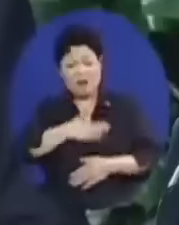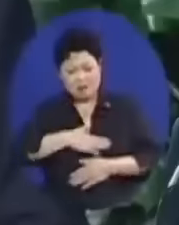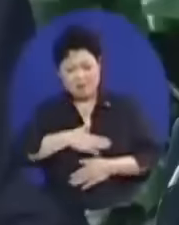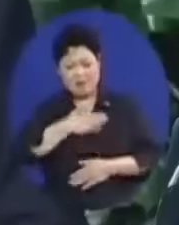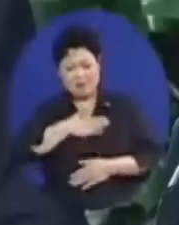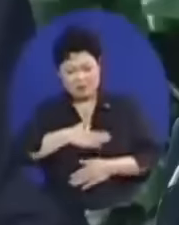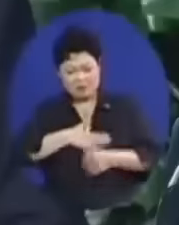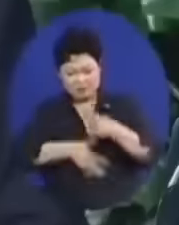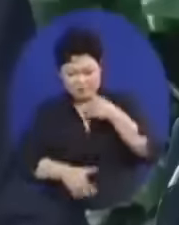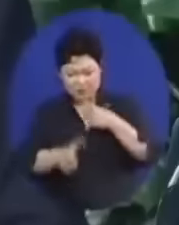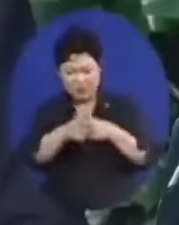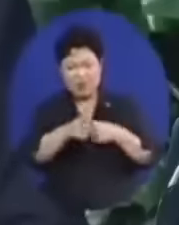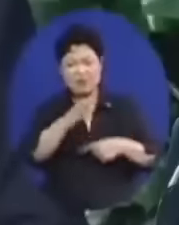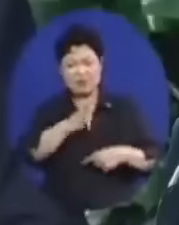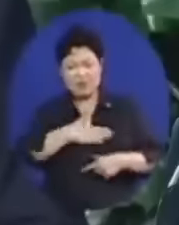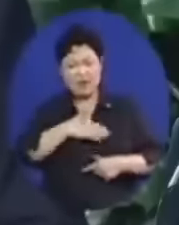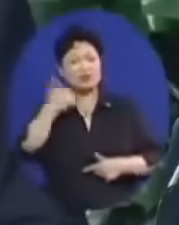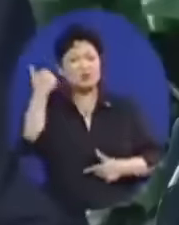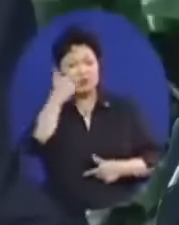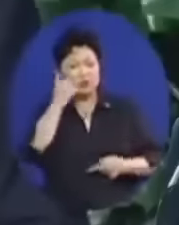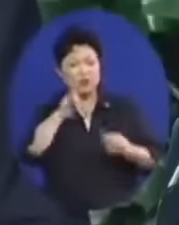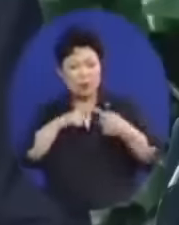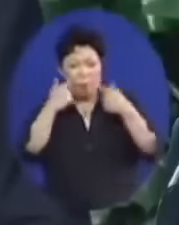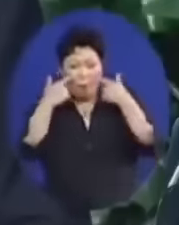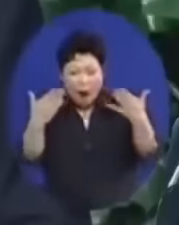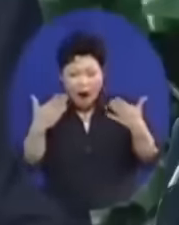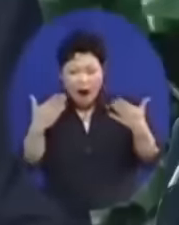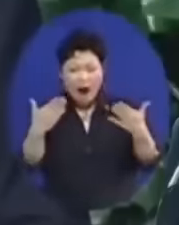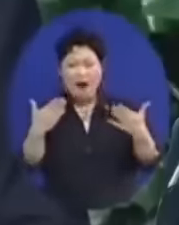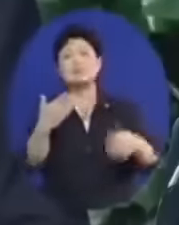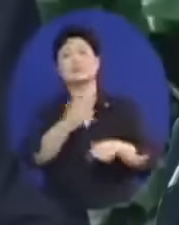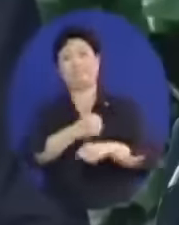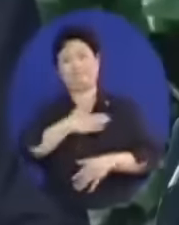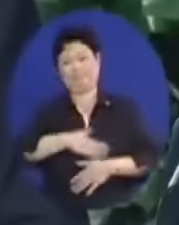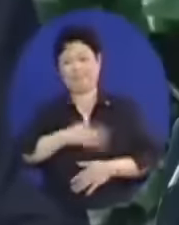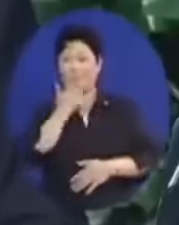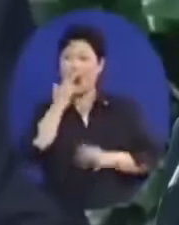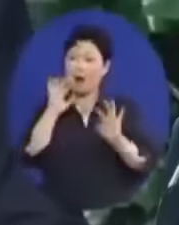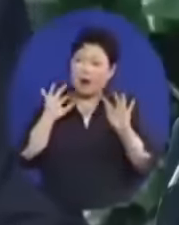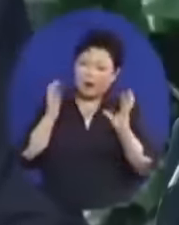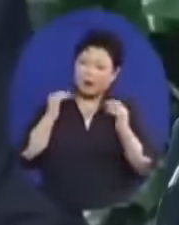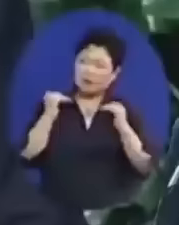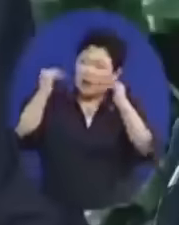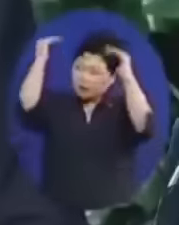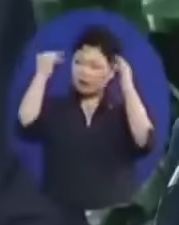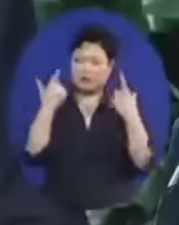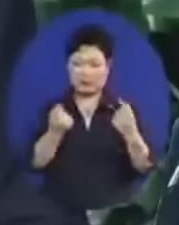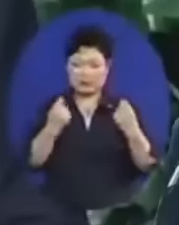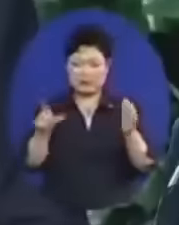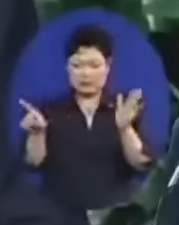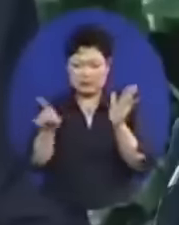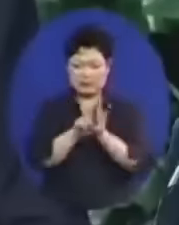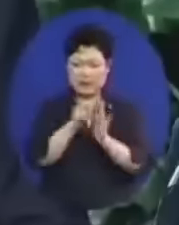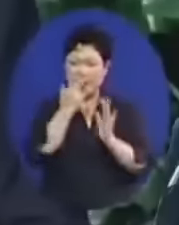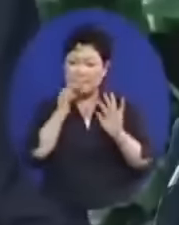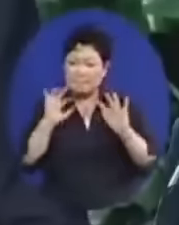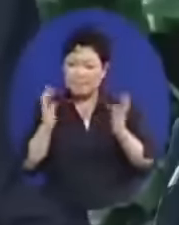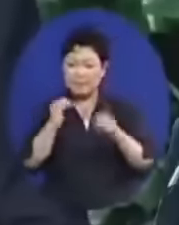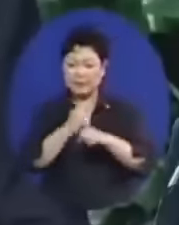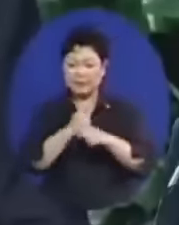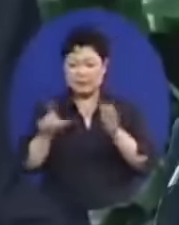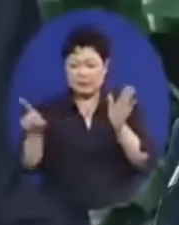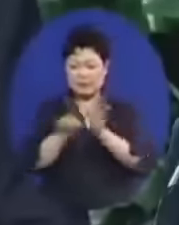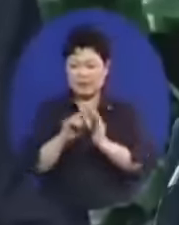알수록 내 정체성이 확대되는 것입니다. 어린아이가 어른이 되는 것처럼 신앙의 어린아이가